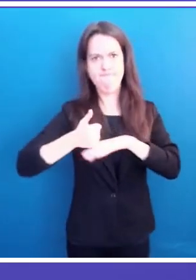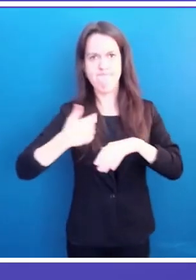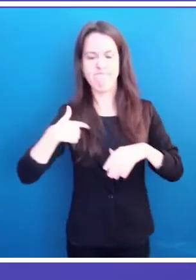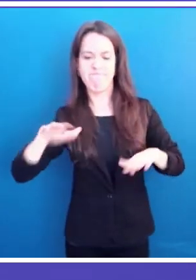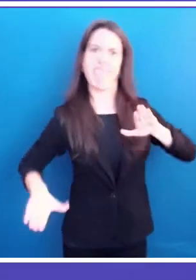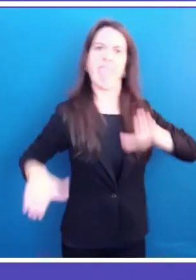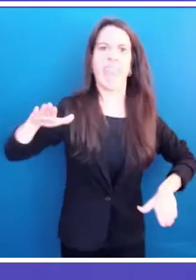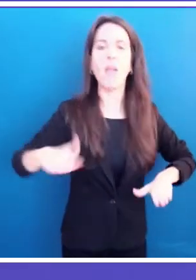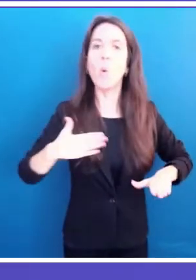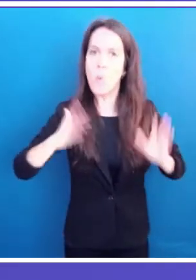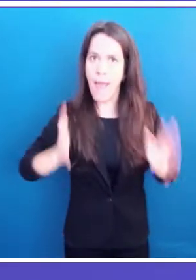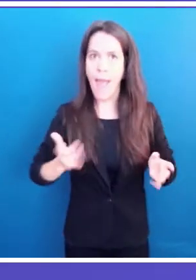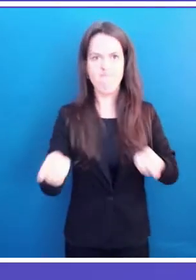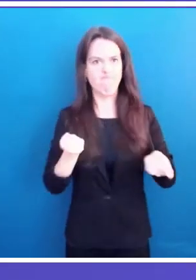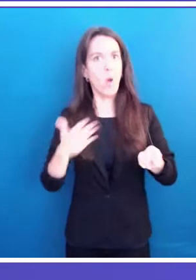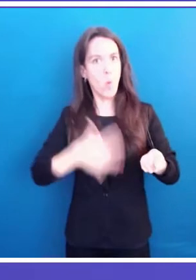يعززان